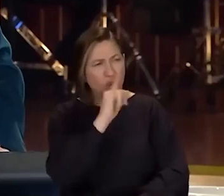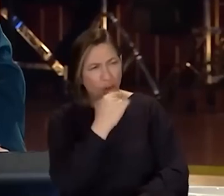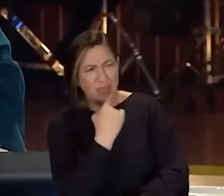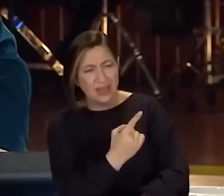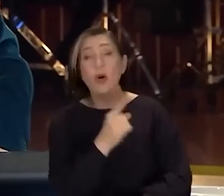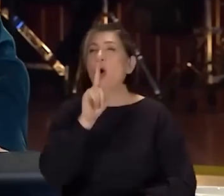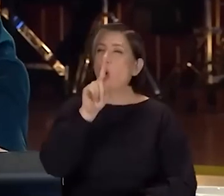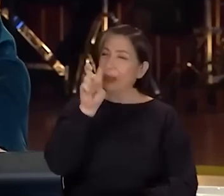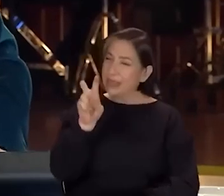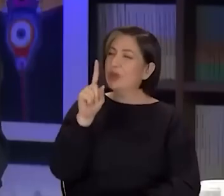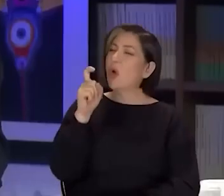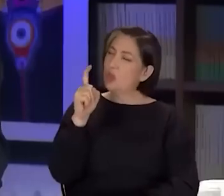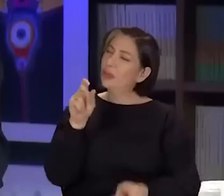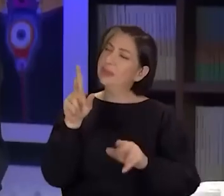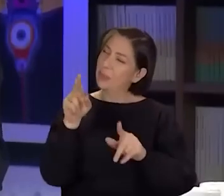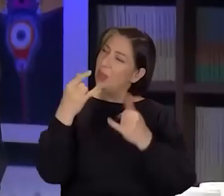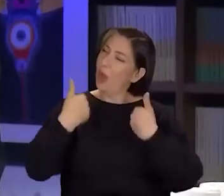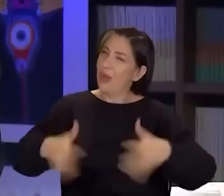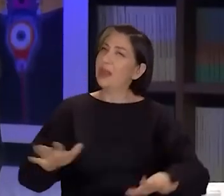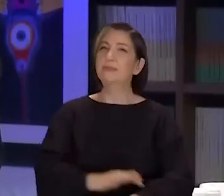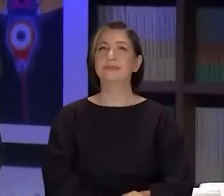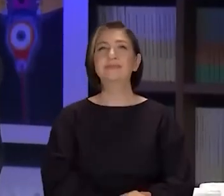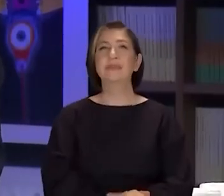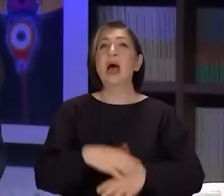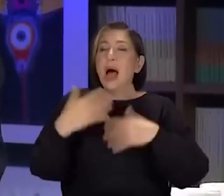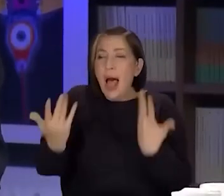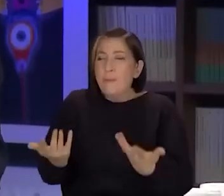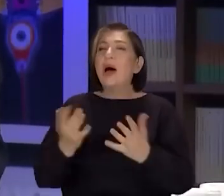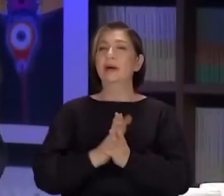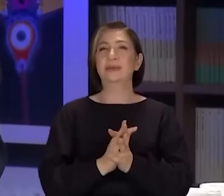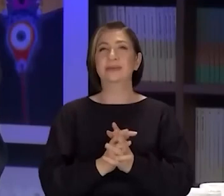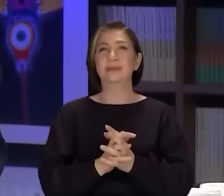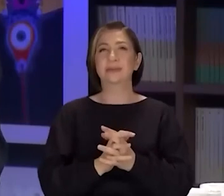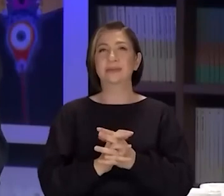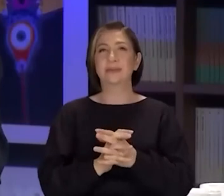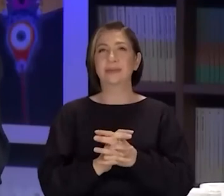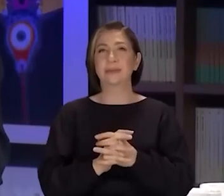diyorsun? 18-19 civarı bir kilo verdim. Evet. Ama işte